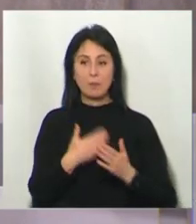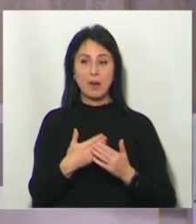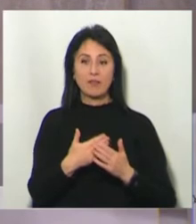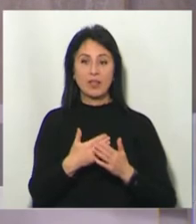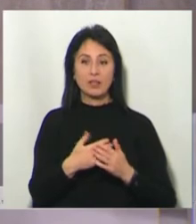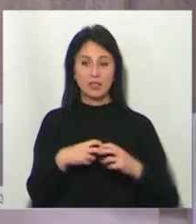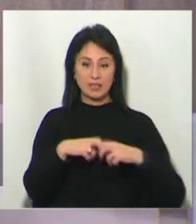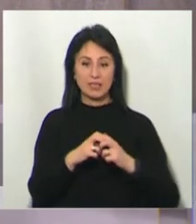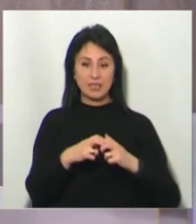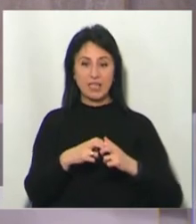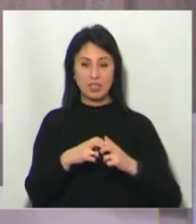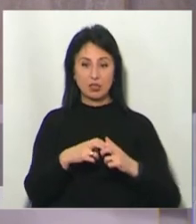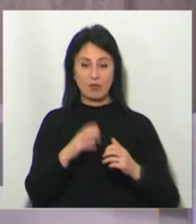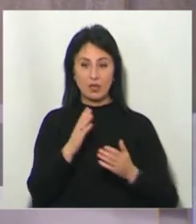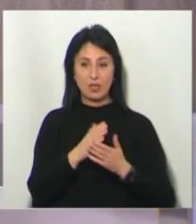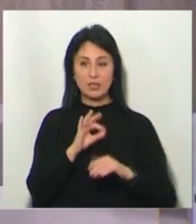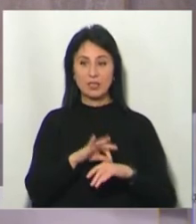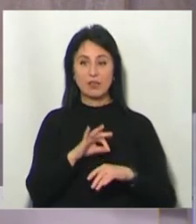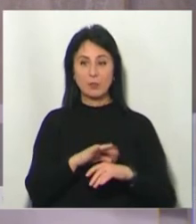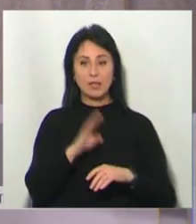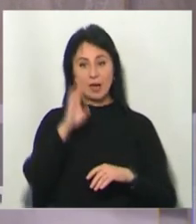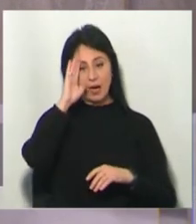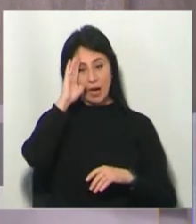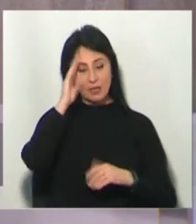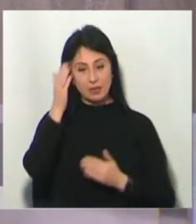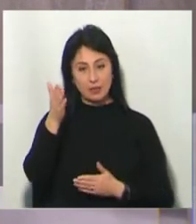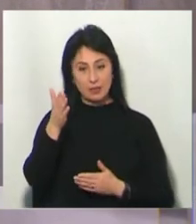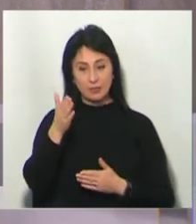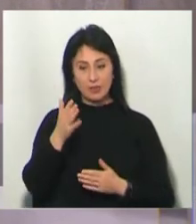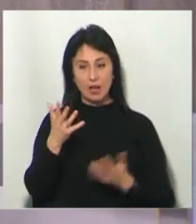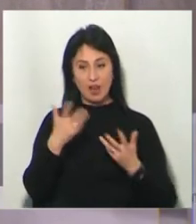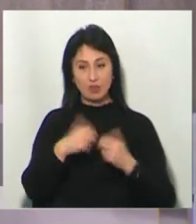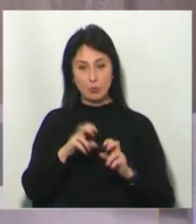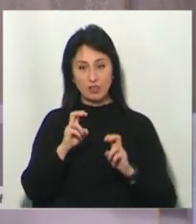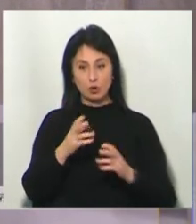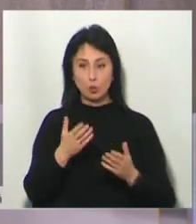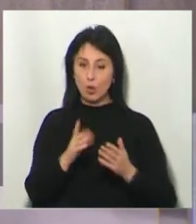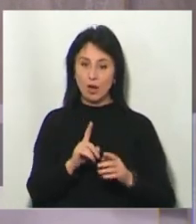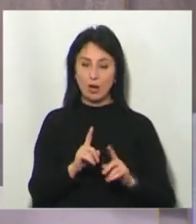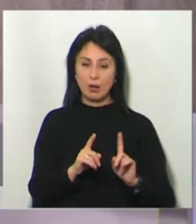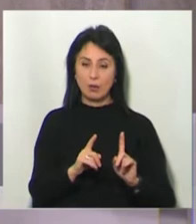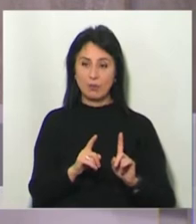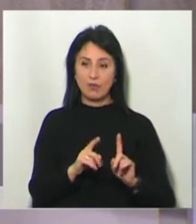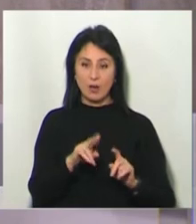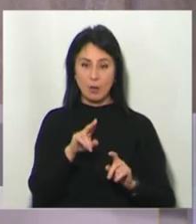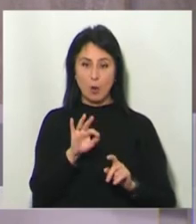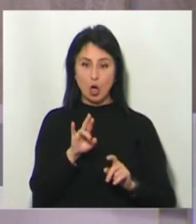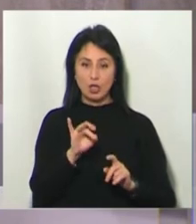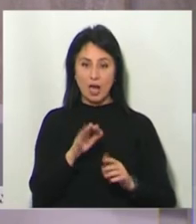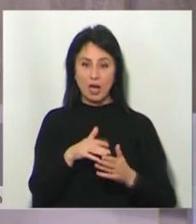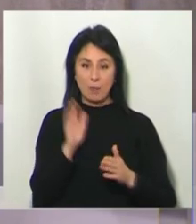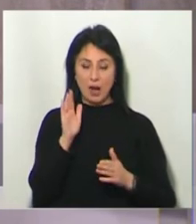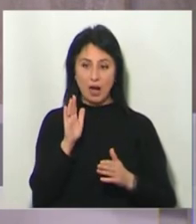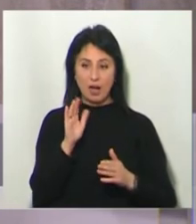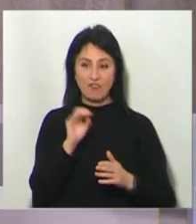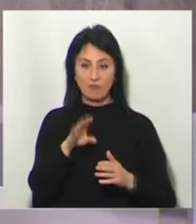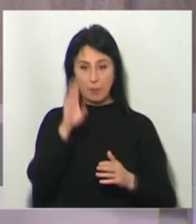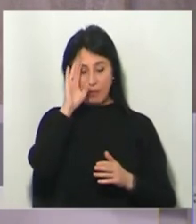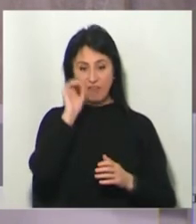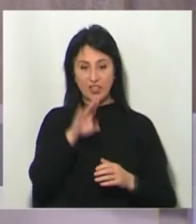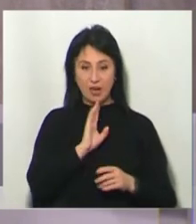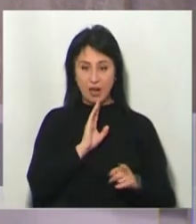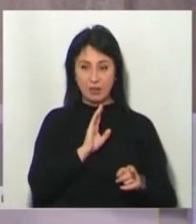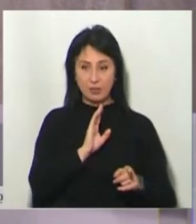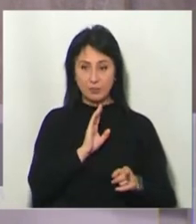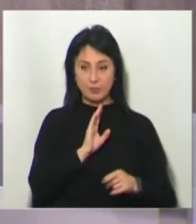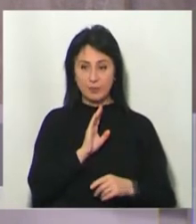მაგალითად სახსროვანი დაზიანებები, რომელიც მამაკაცებისათვის ავტომატურად ნიშნავს თუ არა იმას, რომ პოდაგრის რისკი უფრო მაღალი აქვს მამაკაც ვიდრე